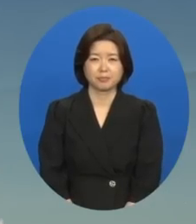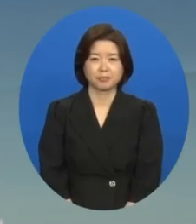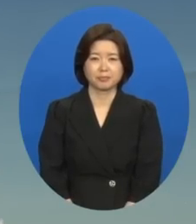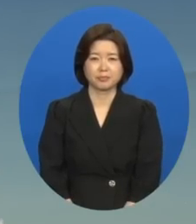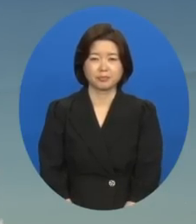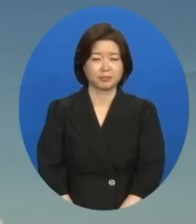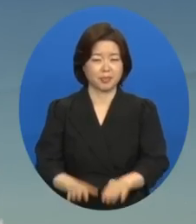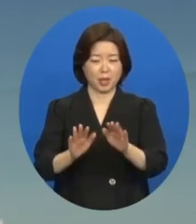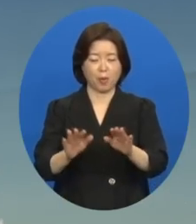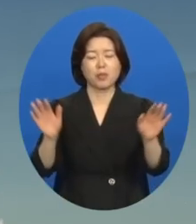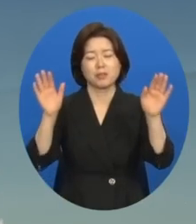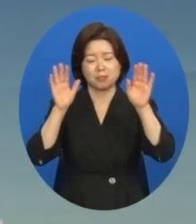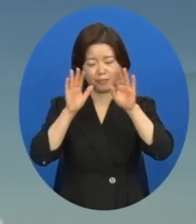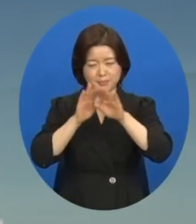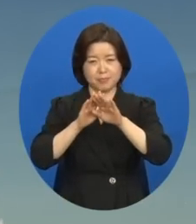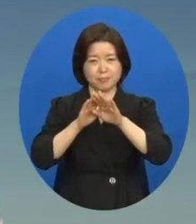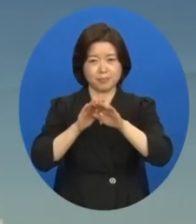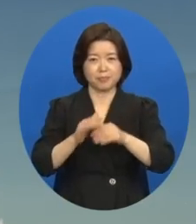오늘 이 밤에